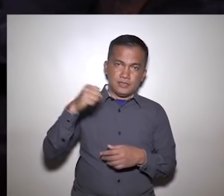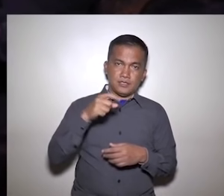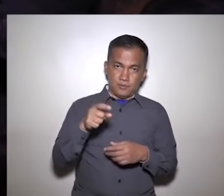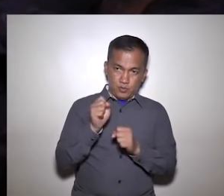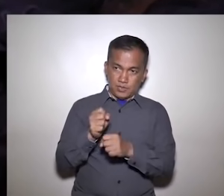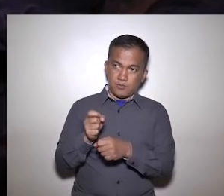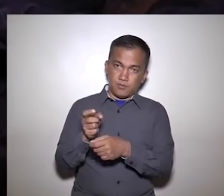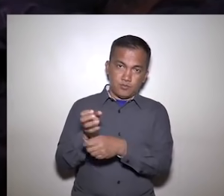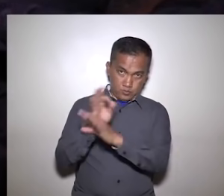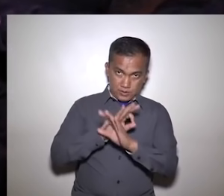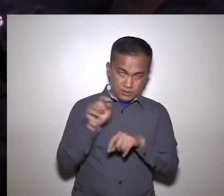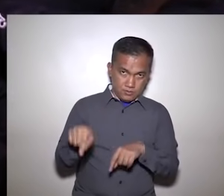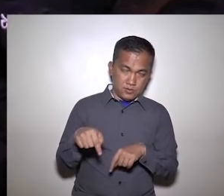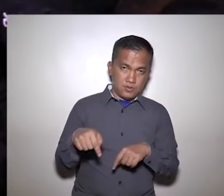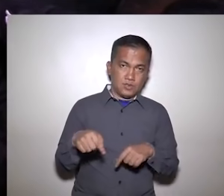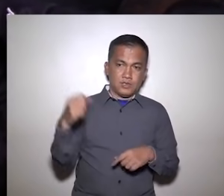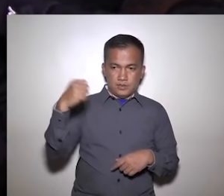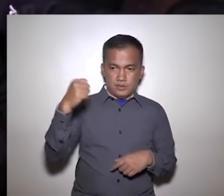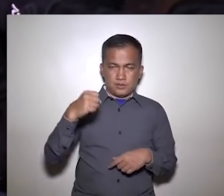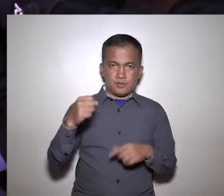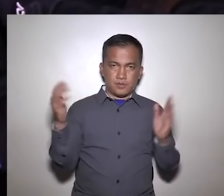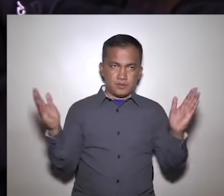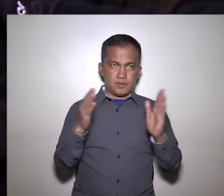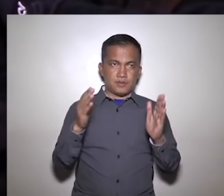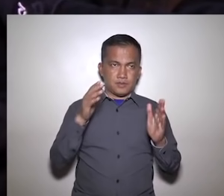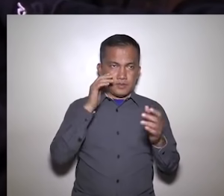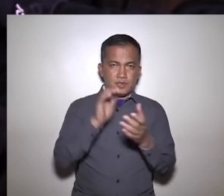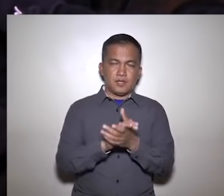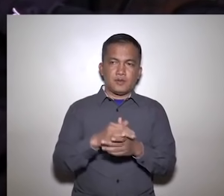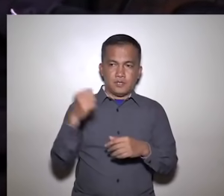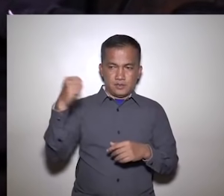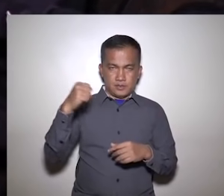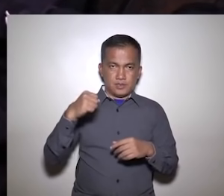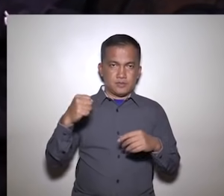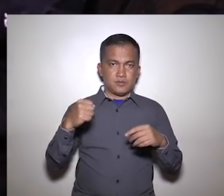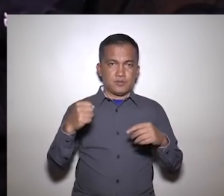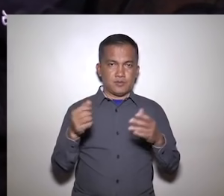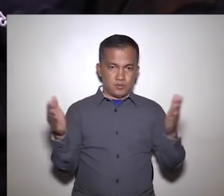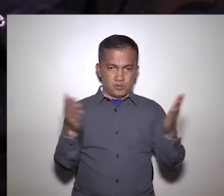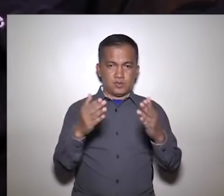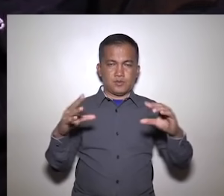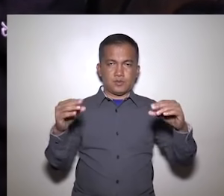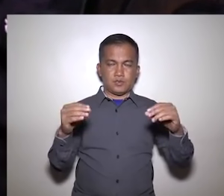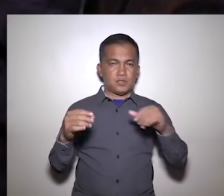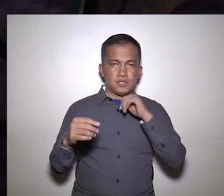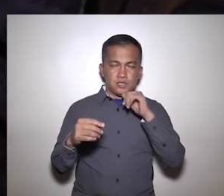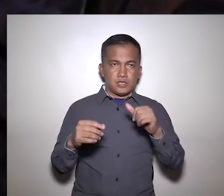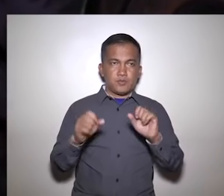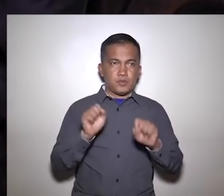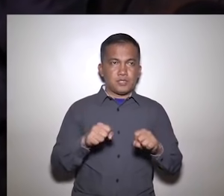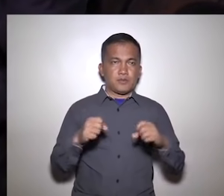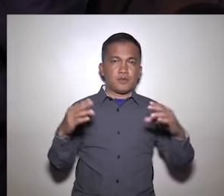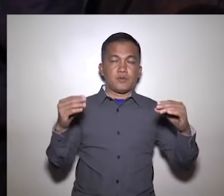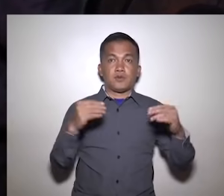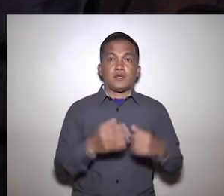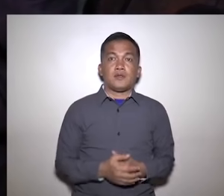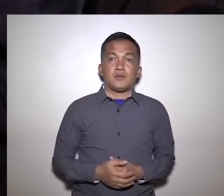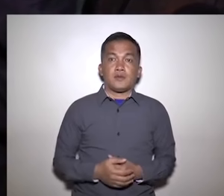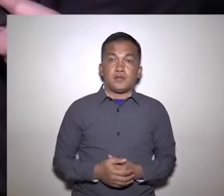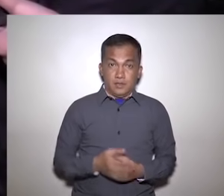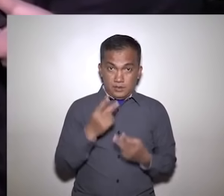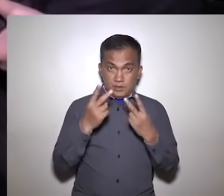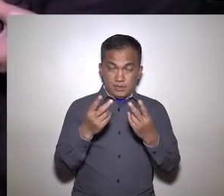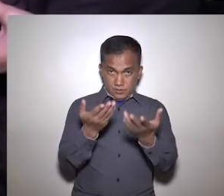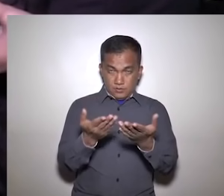kayo pumunta dito. Pasundo namin kayo. Opo. Sige, para magkaharap kayo ni Mrs. Opo. Pag-usapin ko kayo. Pero kung hindi na ako kayo pwedeng mag-usap